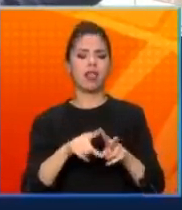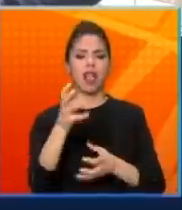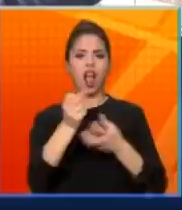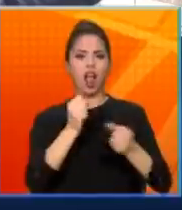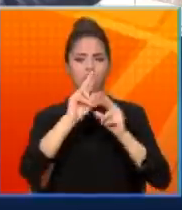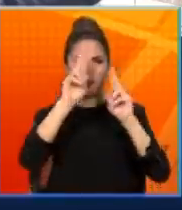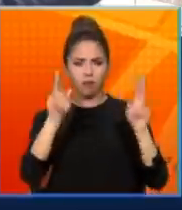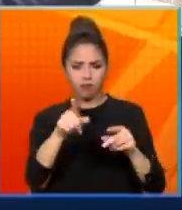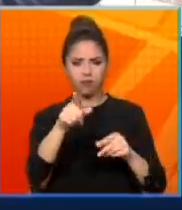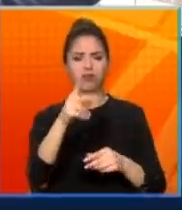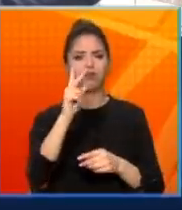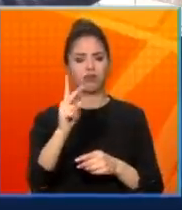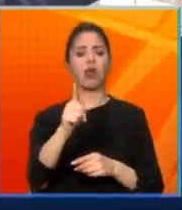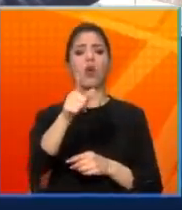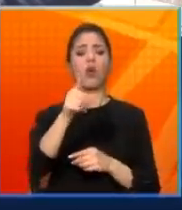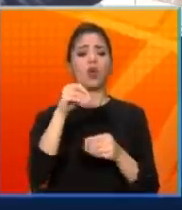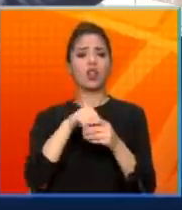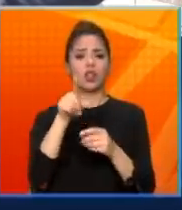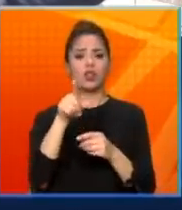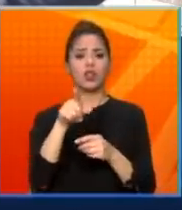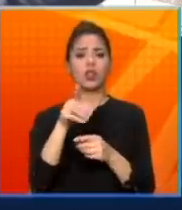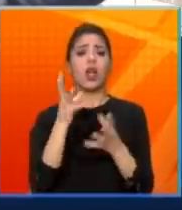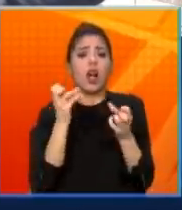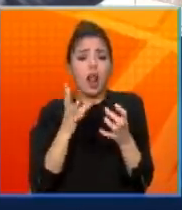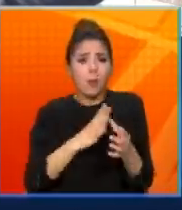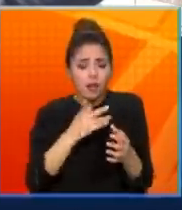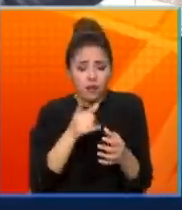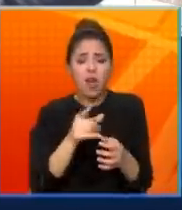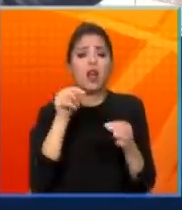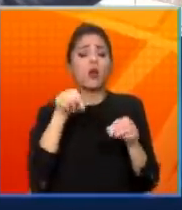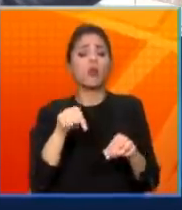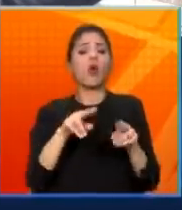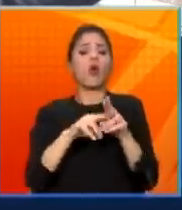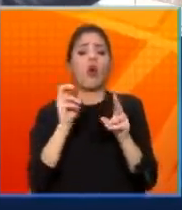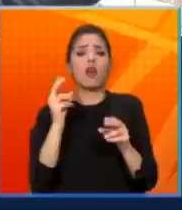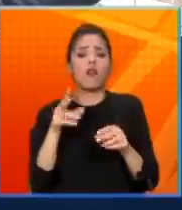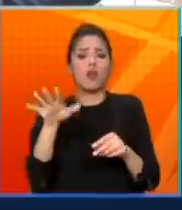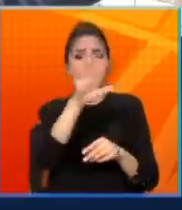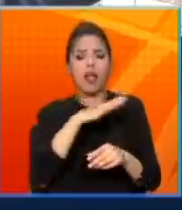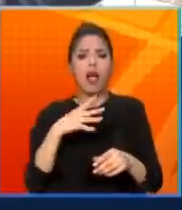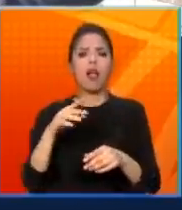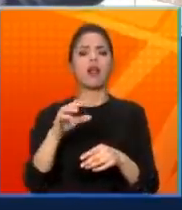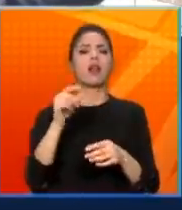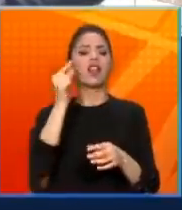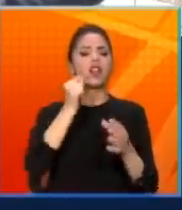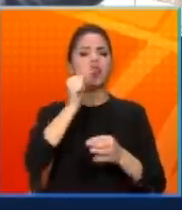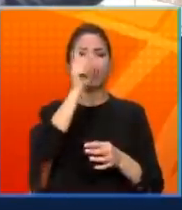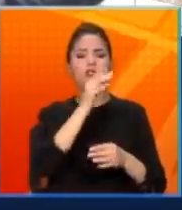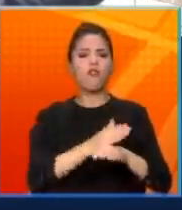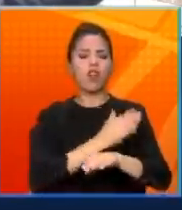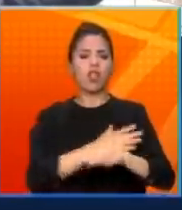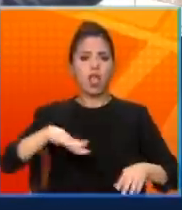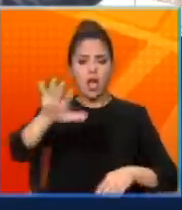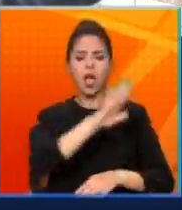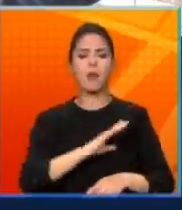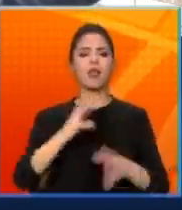burada dem yerindeyse iğne atsan yere düşmez. Fakat koronavirüsün hızla ülkede yayılmasından tedirgin olan vatandaşlar alışveriş merkezleri ve